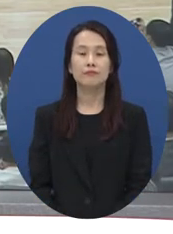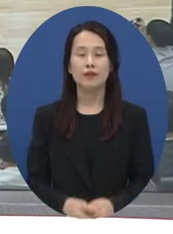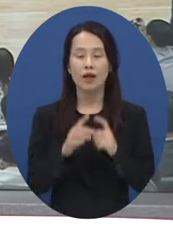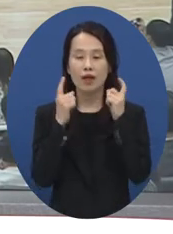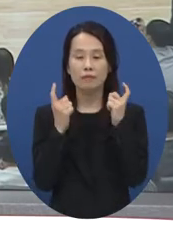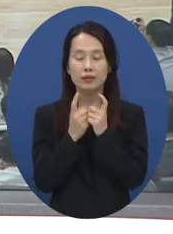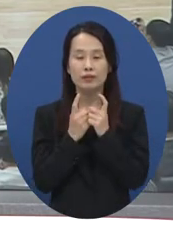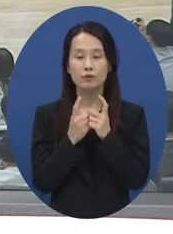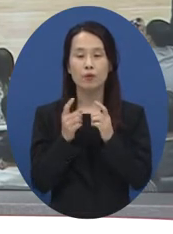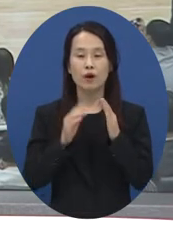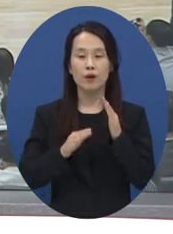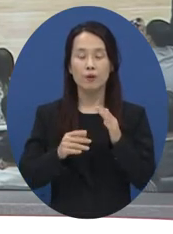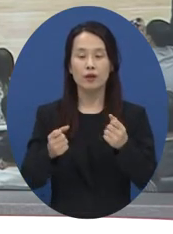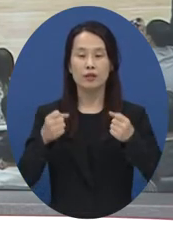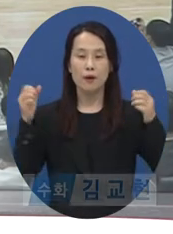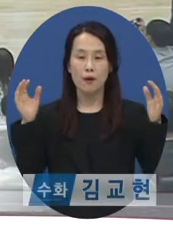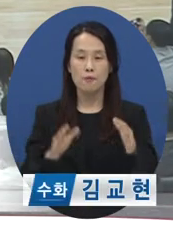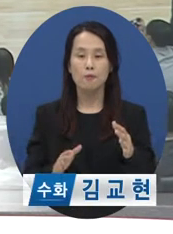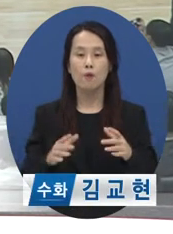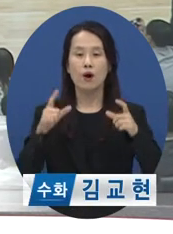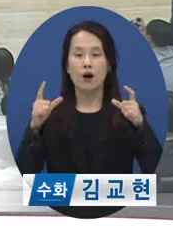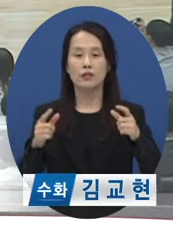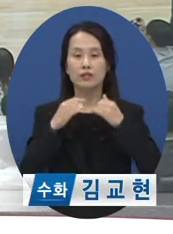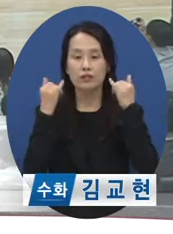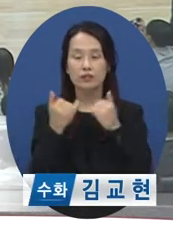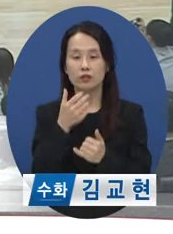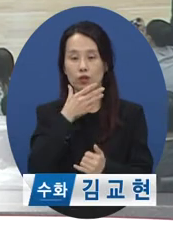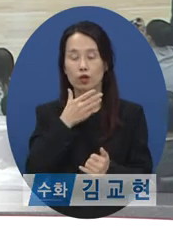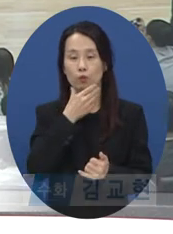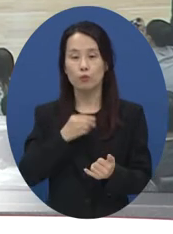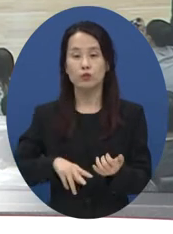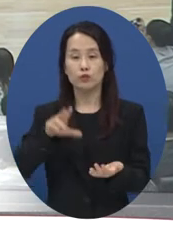민과 관이 힘을 모아 지역사회 복지 현안을 해결하는